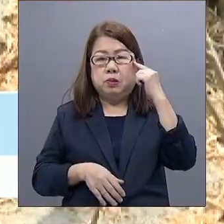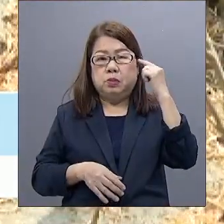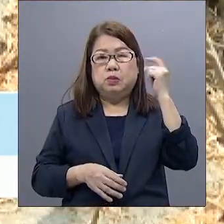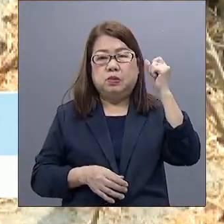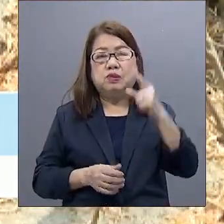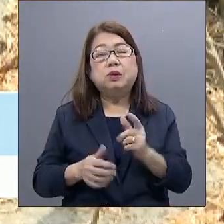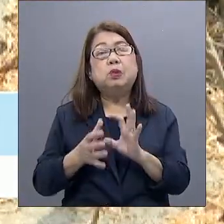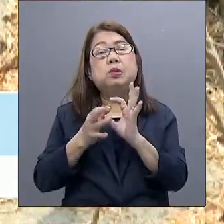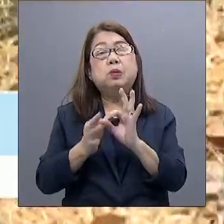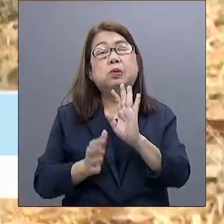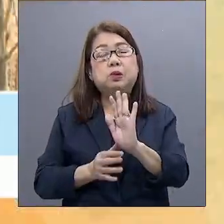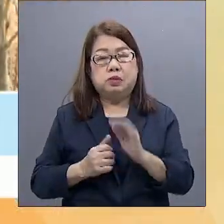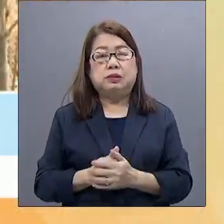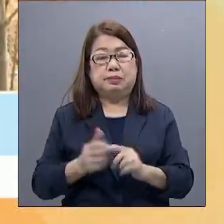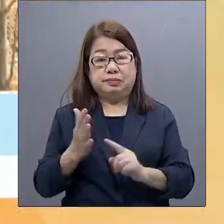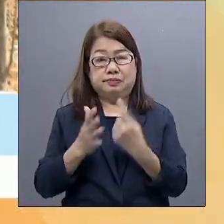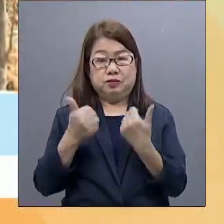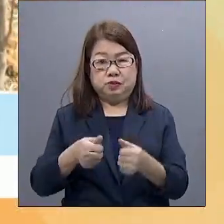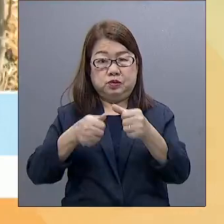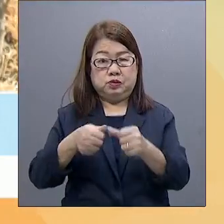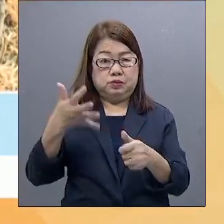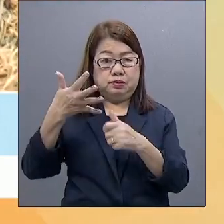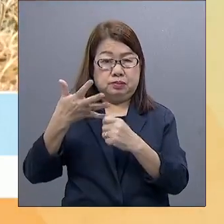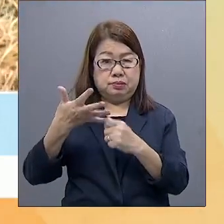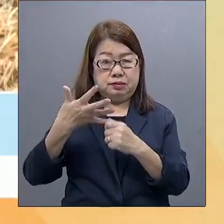ื ค